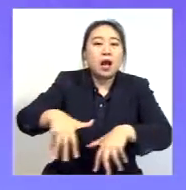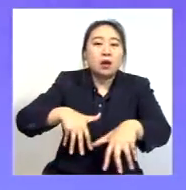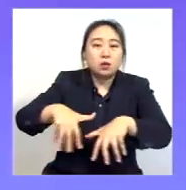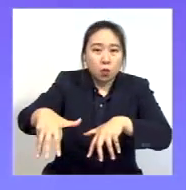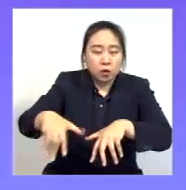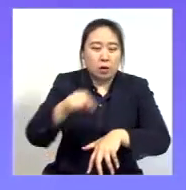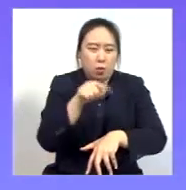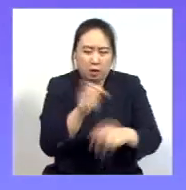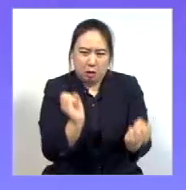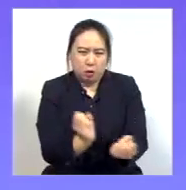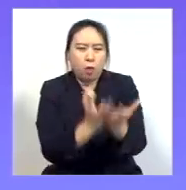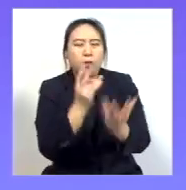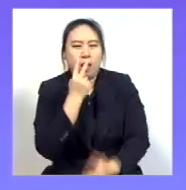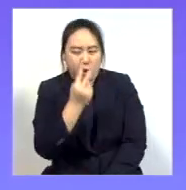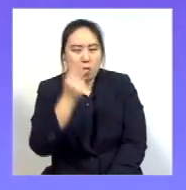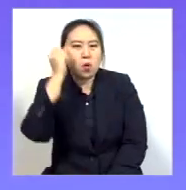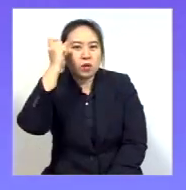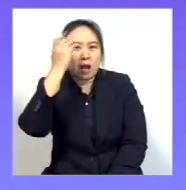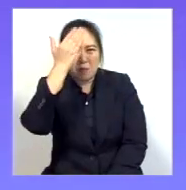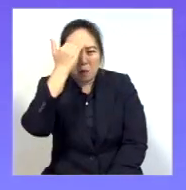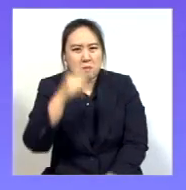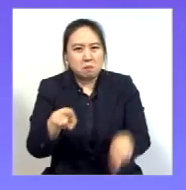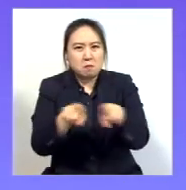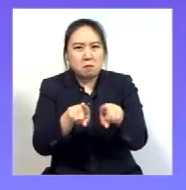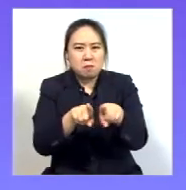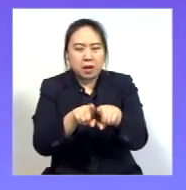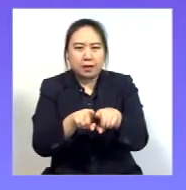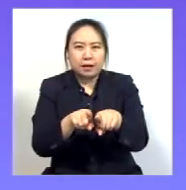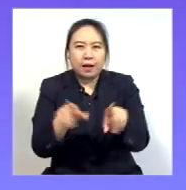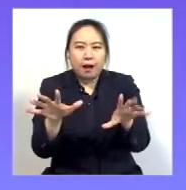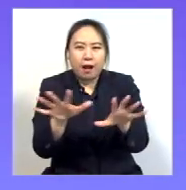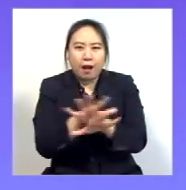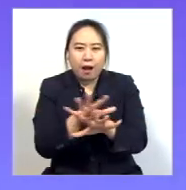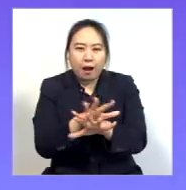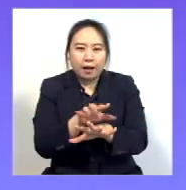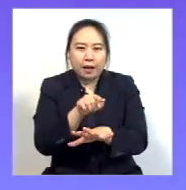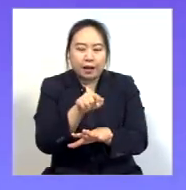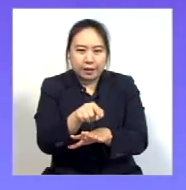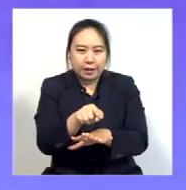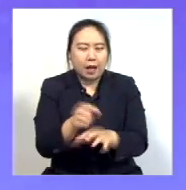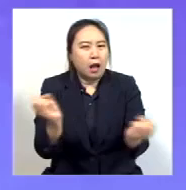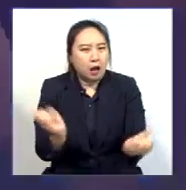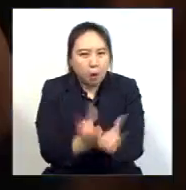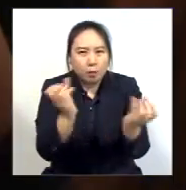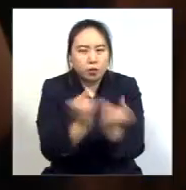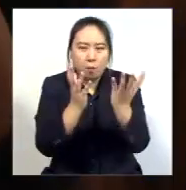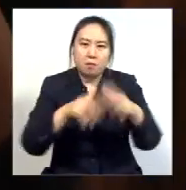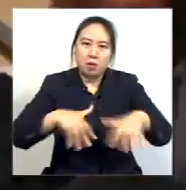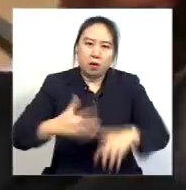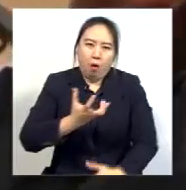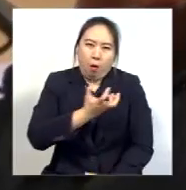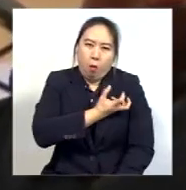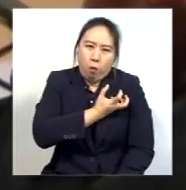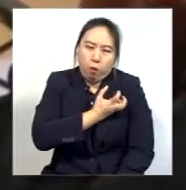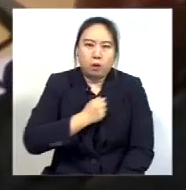ตุการณ์ที่เกิดขึ้นเพราะว่าเป็นเหตุการณ์ความรุนแรงและเหตุที่เกิดในลักษณะนี้เนี่ยมักจะเกิดทำให้เกิดความโกรธแค้น